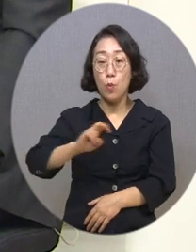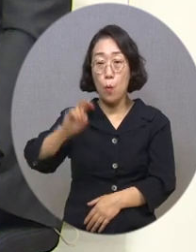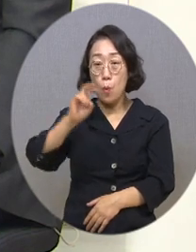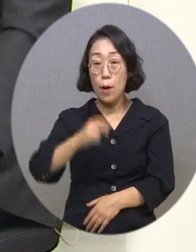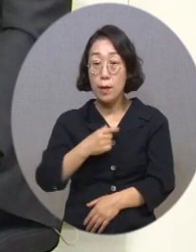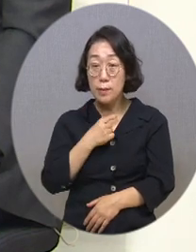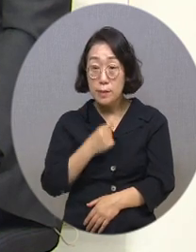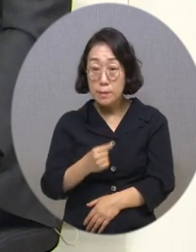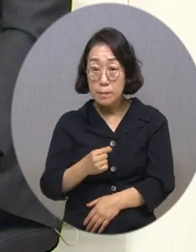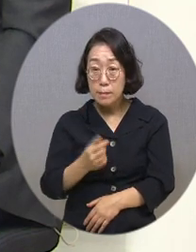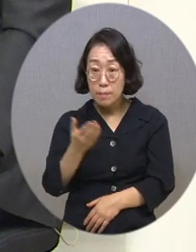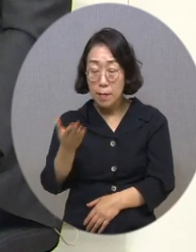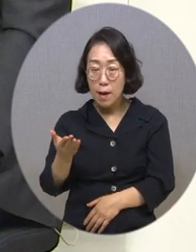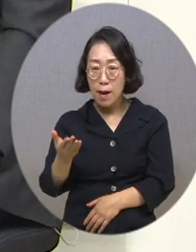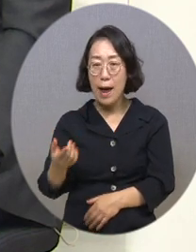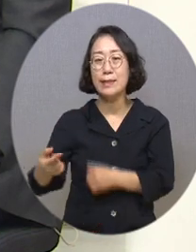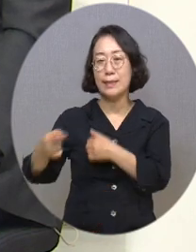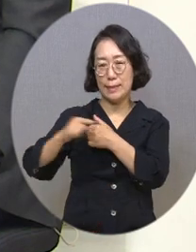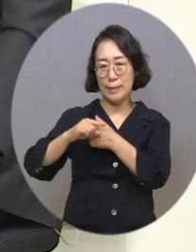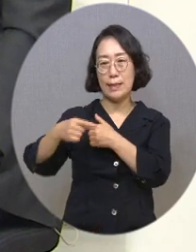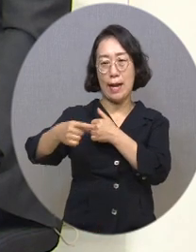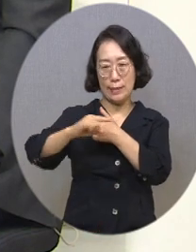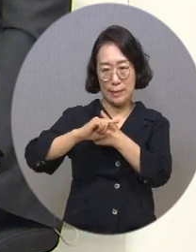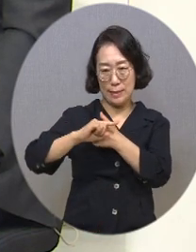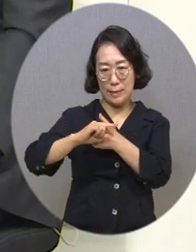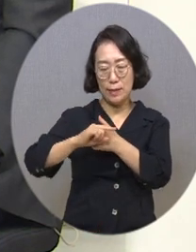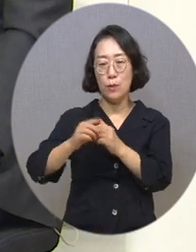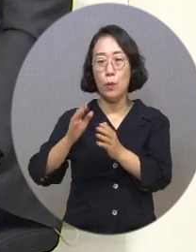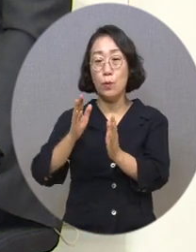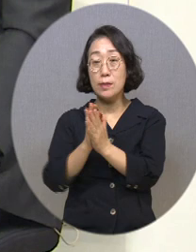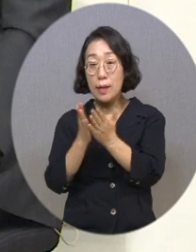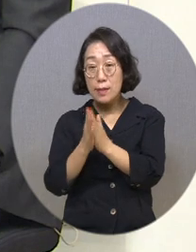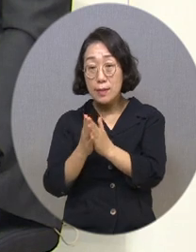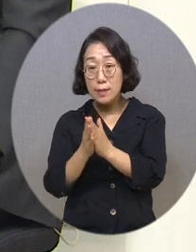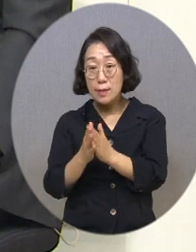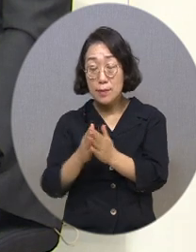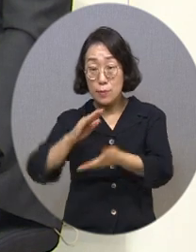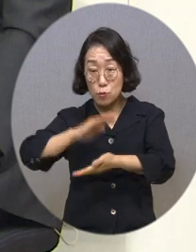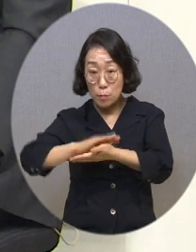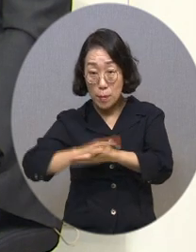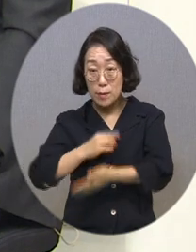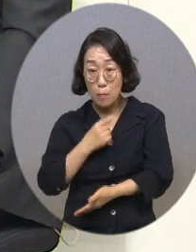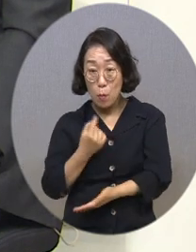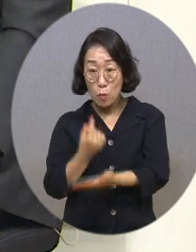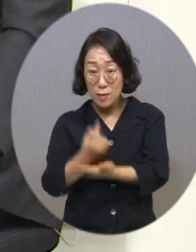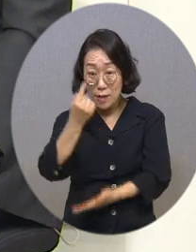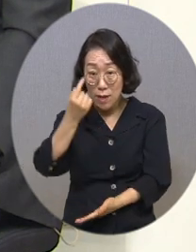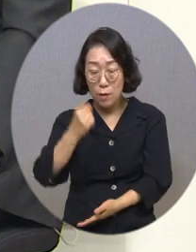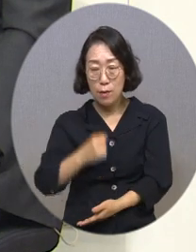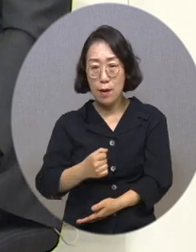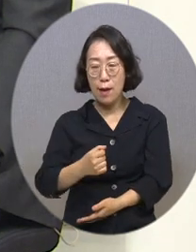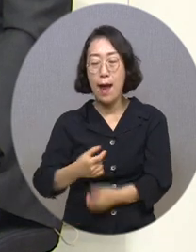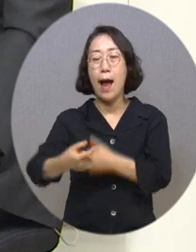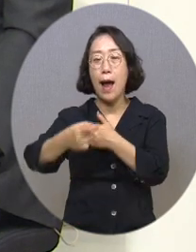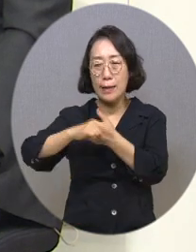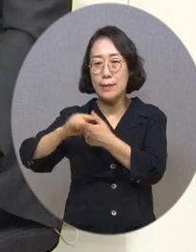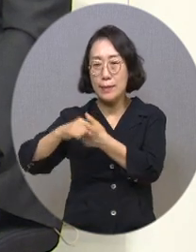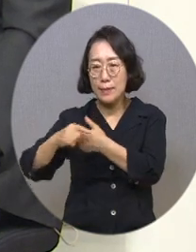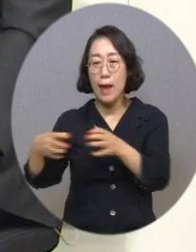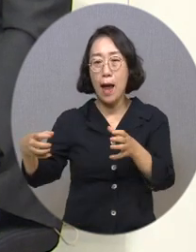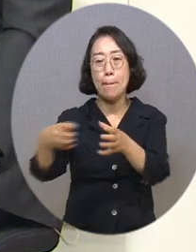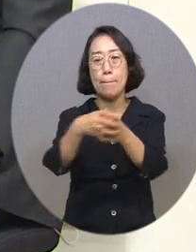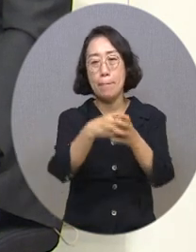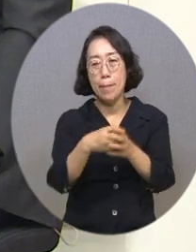부르고 싶으신 분들 같이 부릅시다. 책도 대표님들 책 내고 싶죠? 혼자 쓰면 힘드니까 같이 씁시다. 이렇게